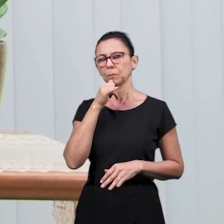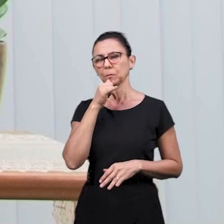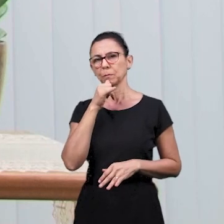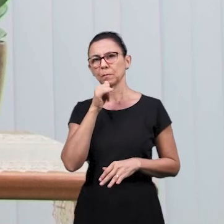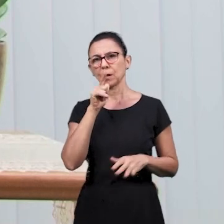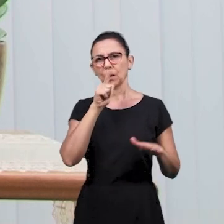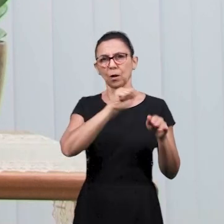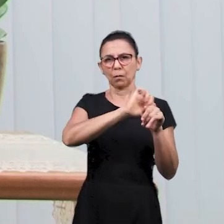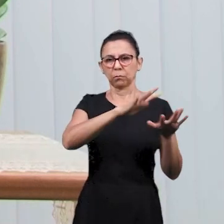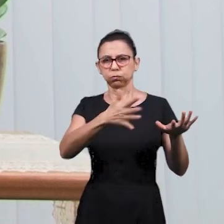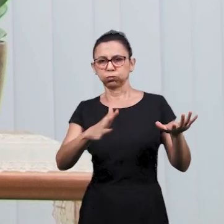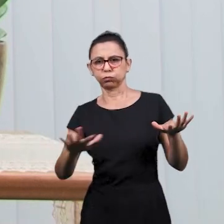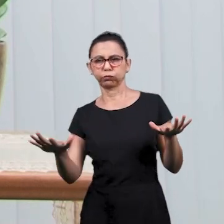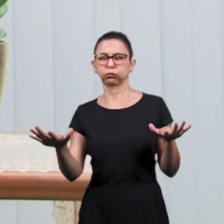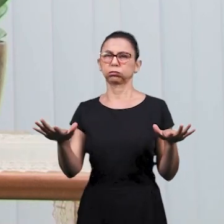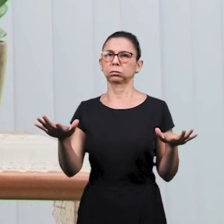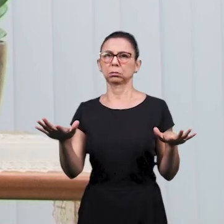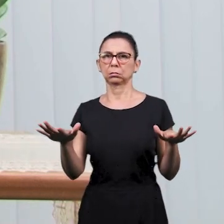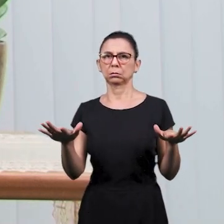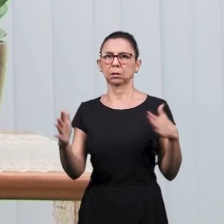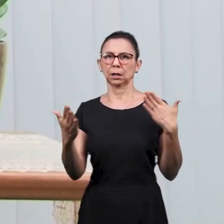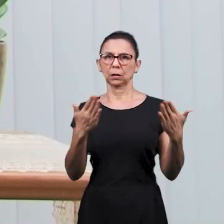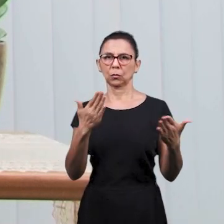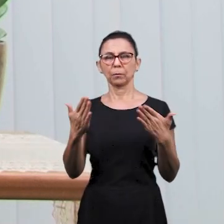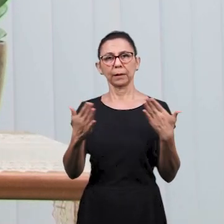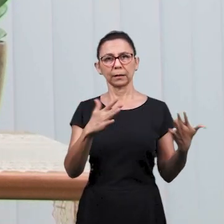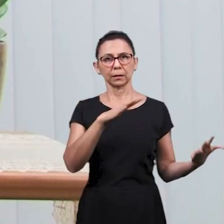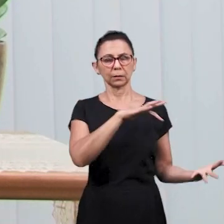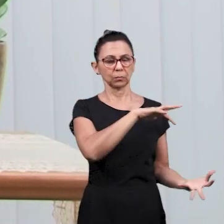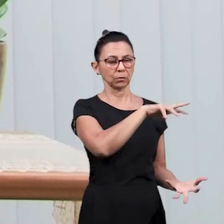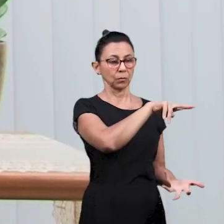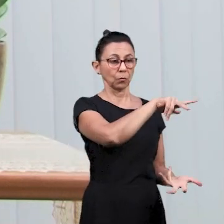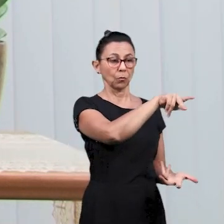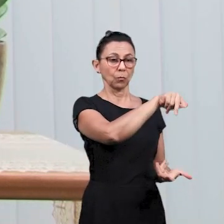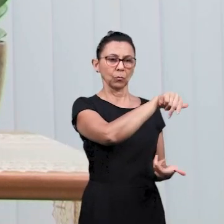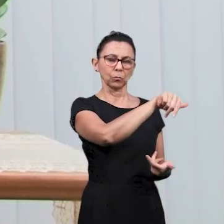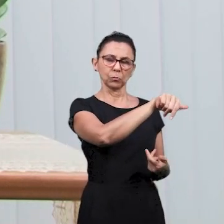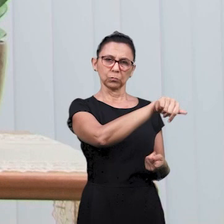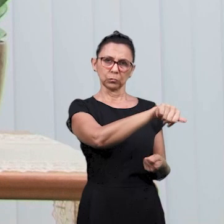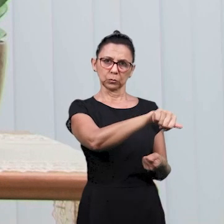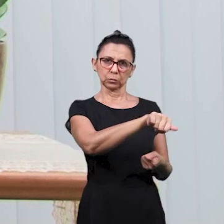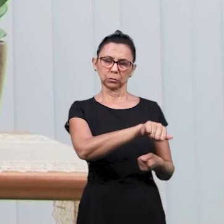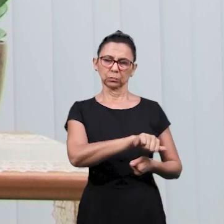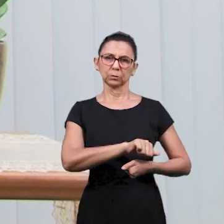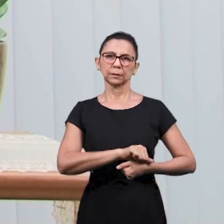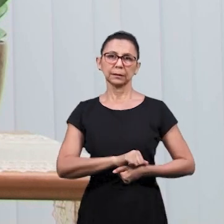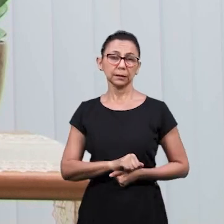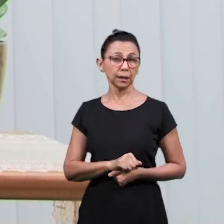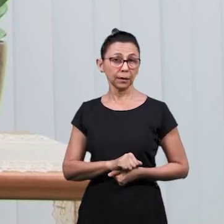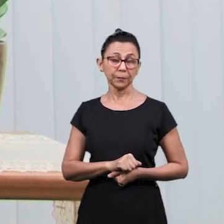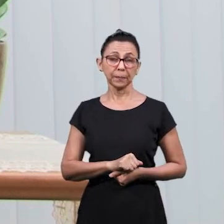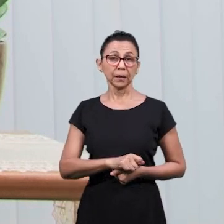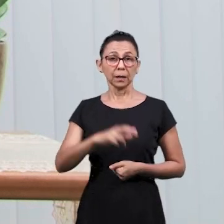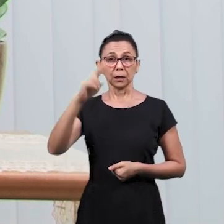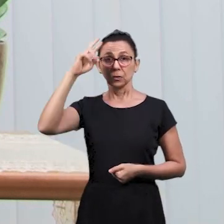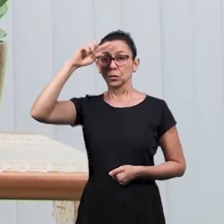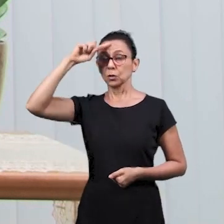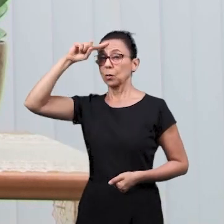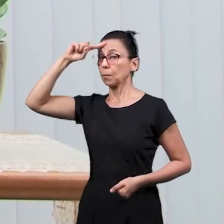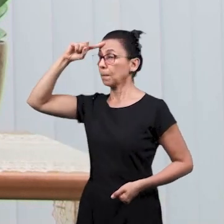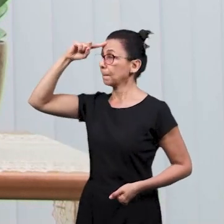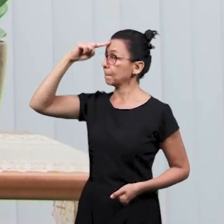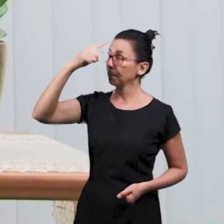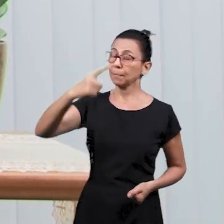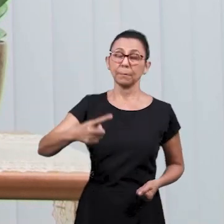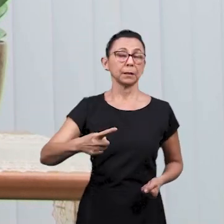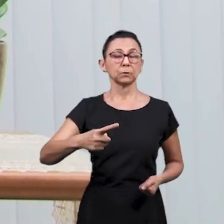значение. Мы видим, что море – это образец, это прообраз мира. И